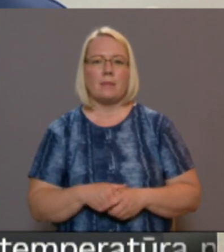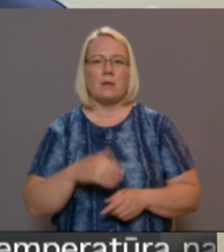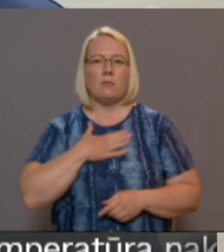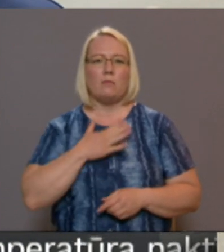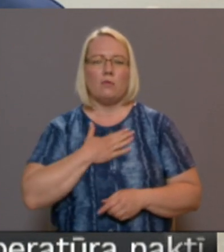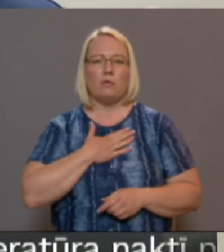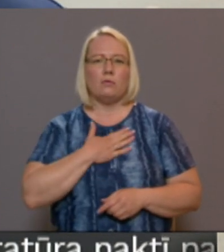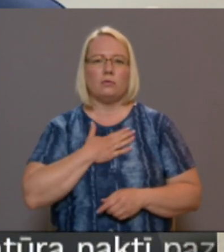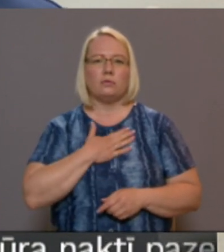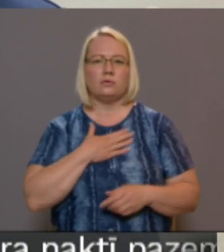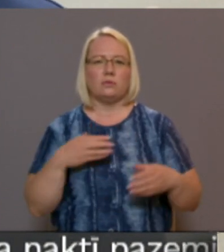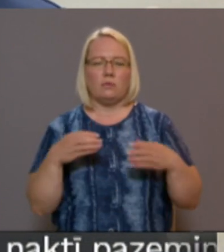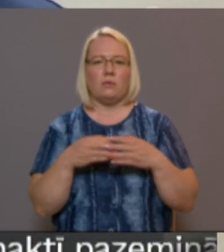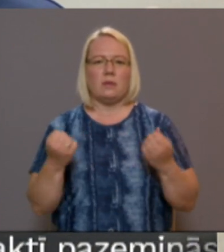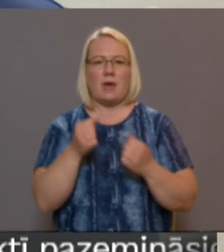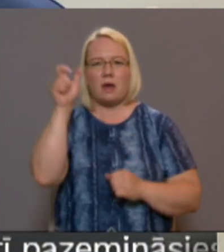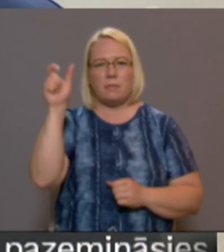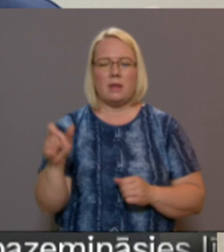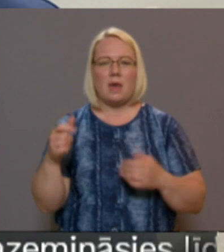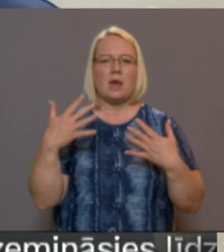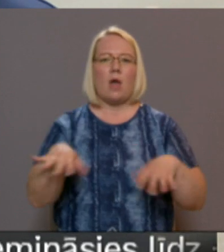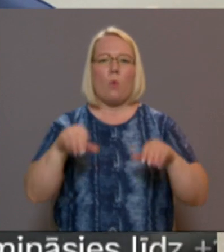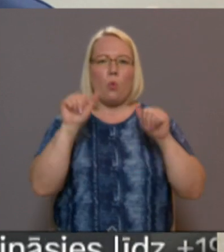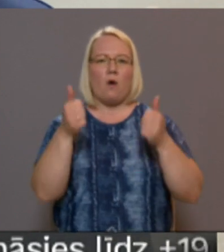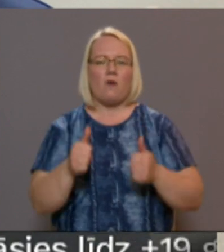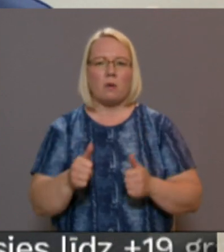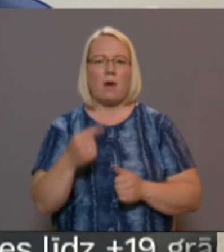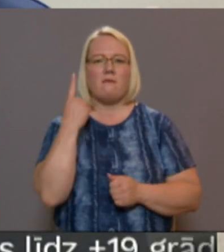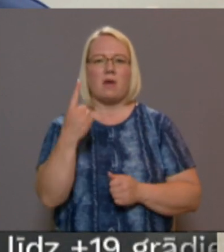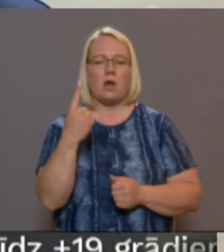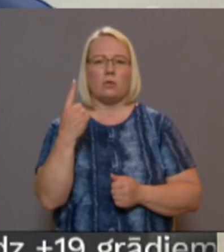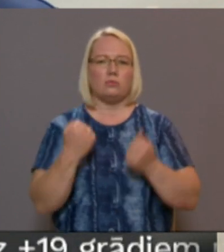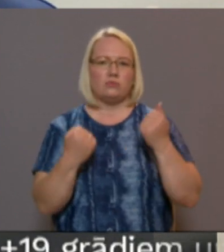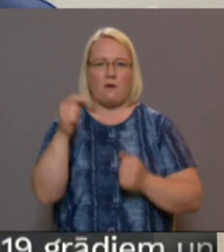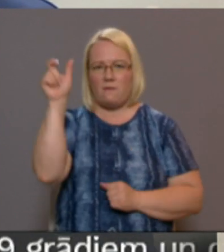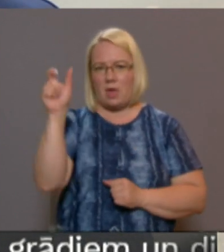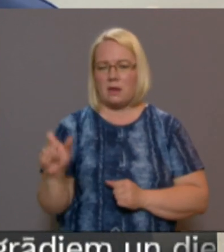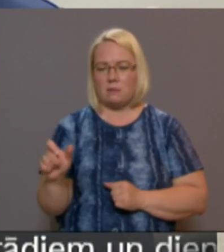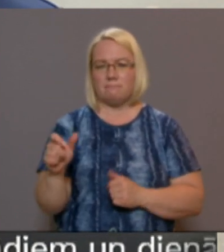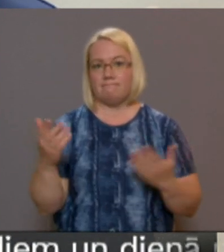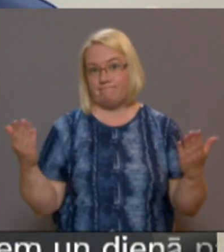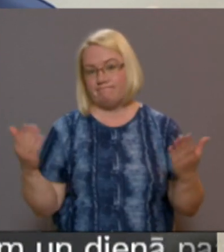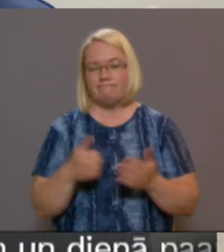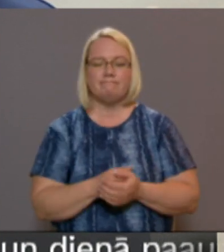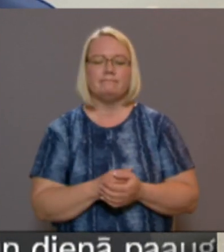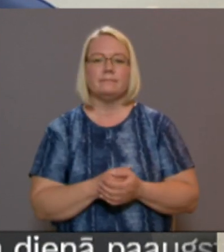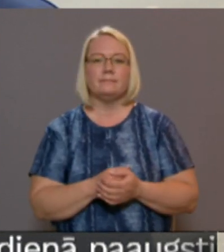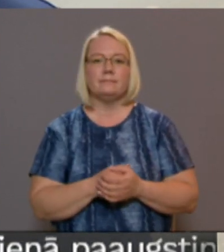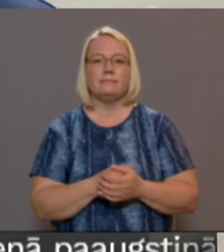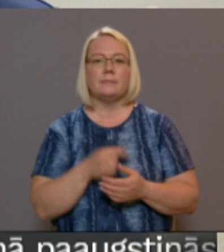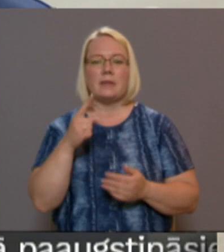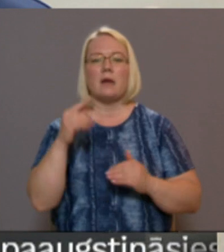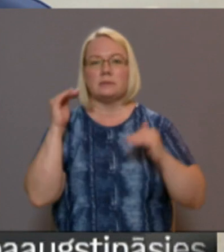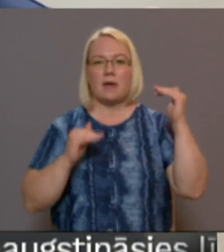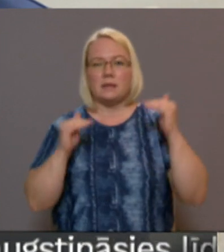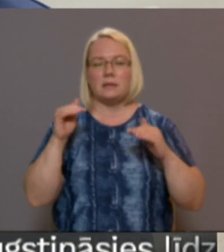Mūsu rodas darbinieki arī Pārdaugavā ir jau noformējuši vienu vadītāju. Tā kā tā. Un tā